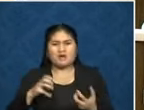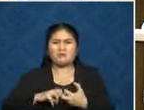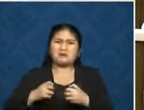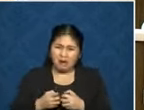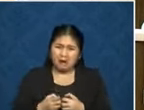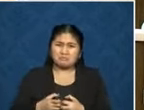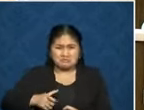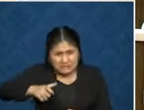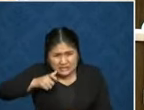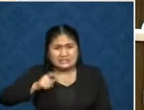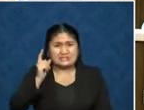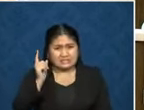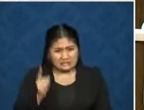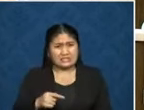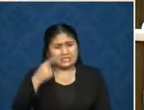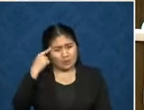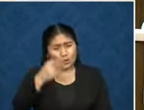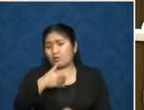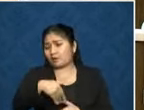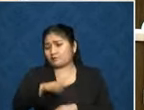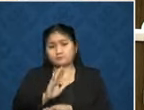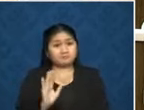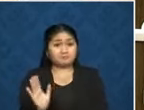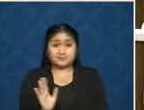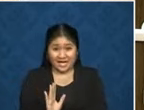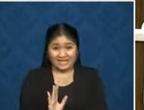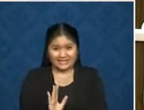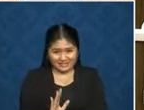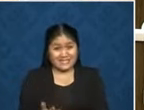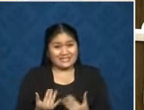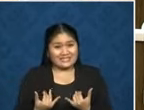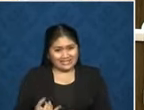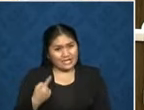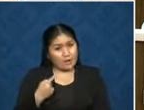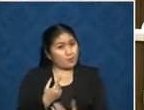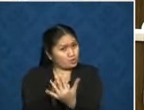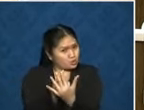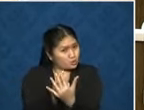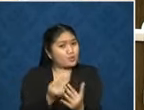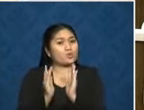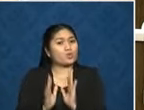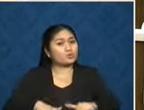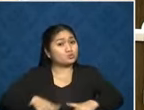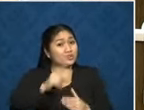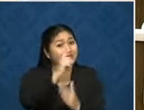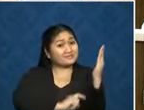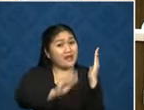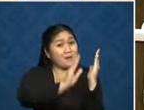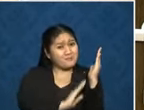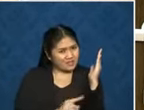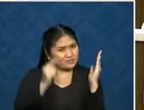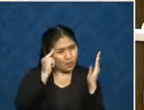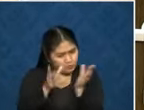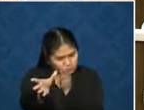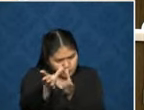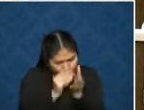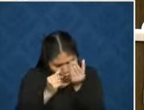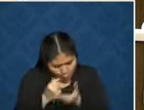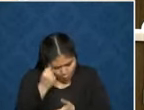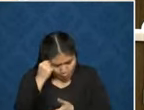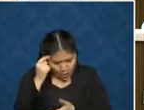จะมาพูดคุยกันเฉยๆแล้วปล่อยเลยไปสภาผู้แทนราษฎรซึ่งเป็นตัวแทนของประชาชนทั้งประเทศจะต้องเข้ามาศึกษาและช่ว